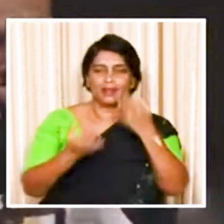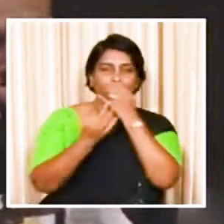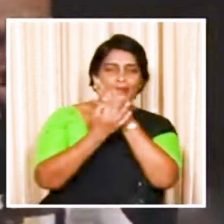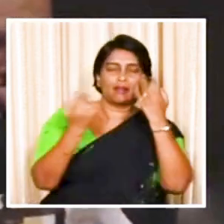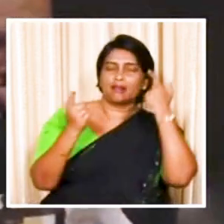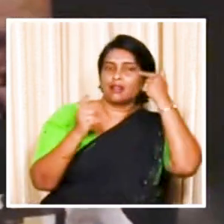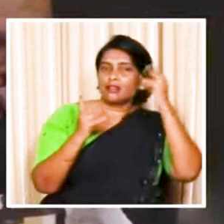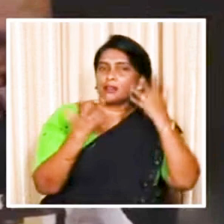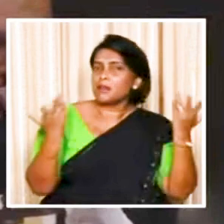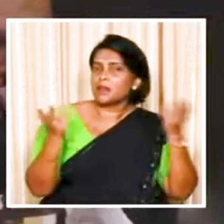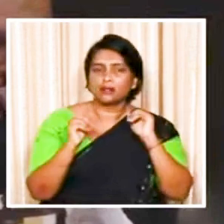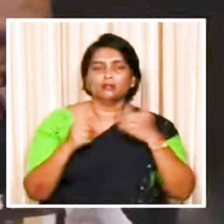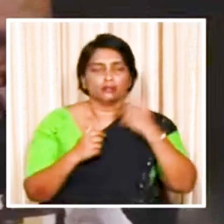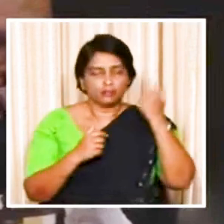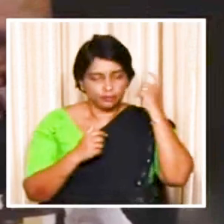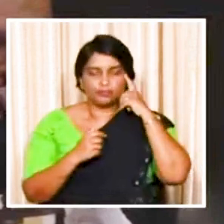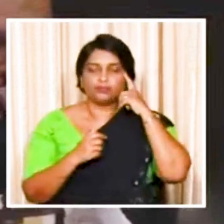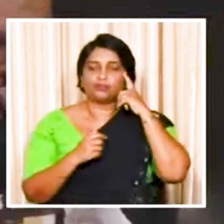போலீசார் வணக்கம்